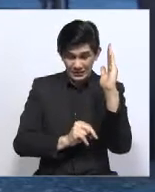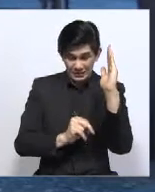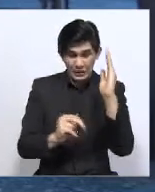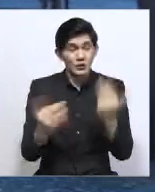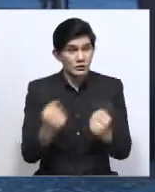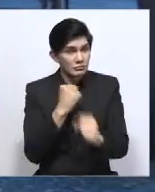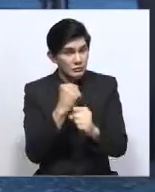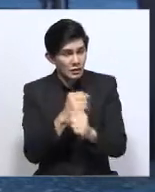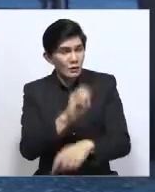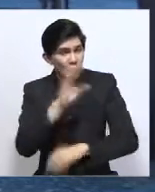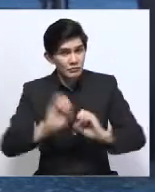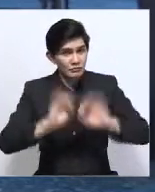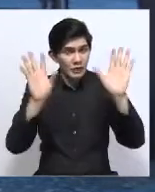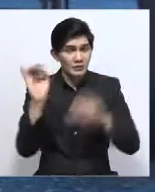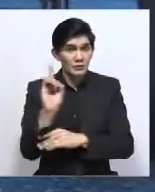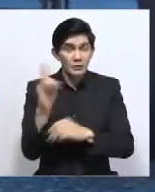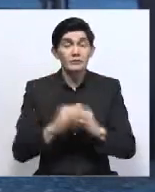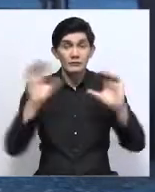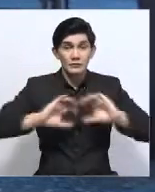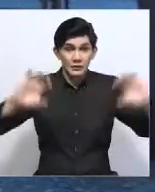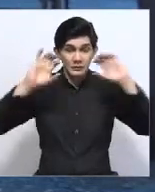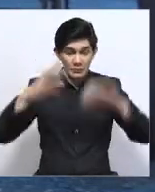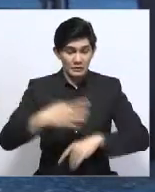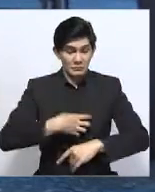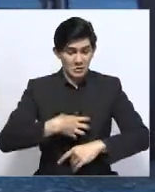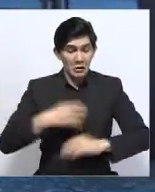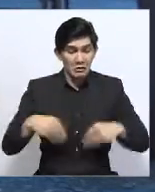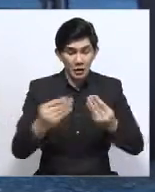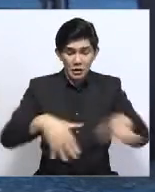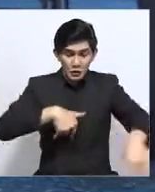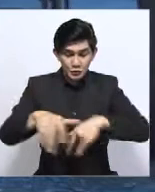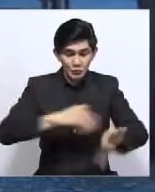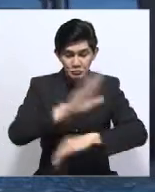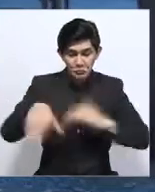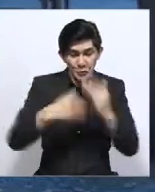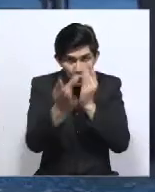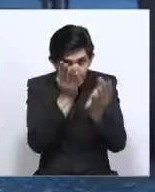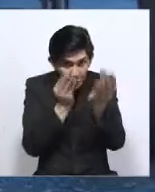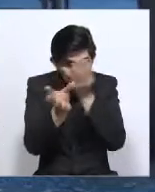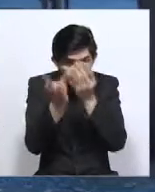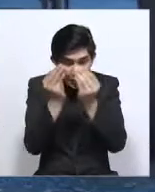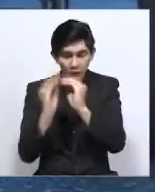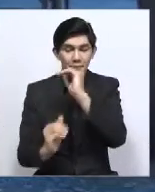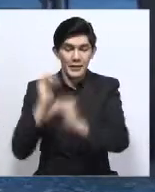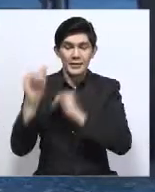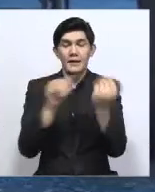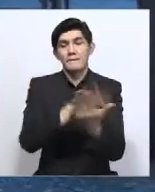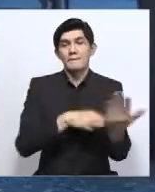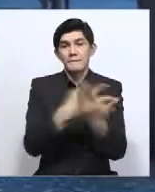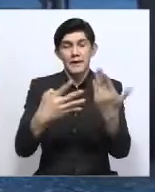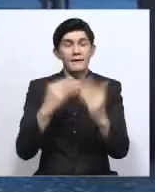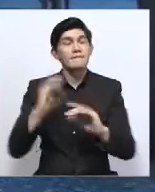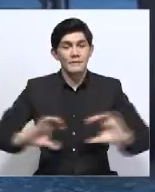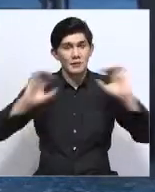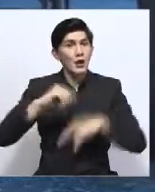เป็นการยืนยันได้อย่างชัดเจนนะคะว่ารัฐบาลต้องการสร้างให้ประชาชนในพื้นที่รับรู้ถึงการขับเคลื่อนนโยบายของรัฐบาลค่ะ